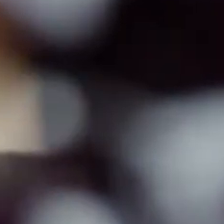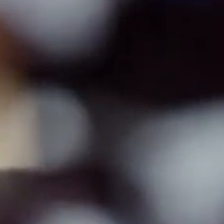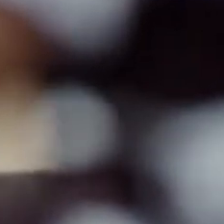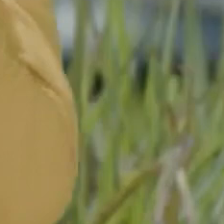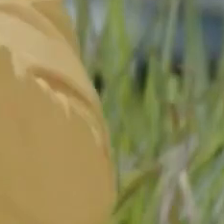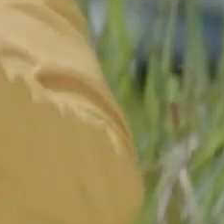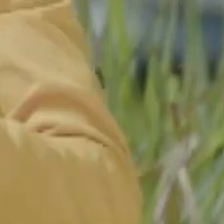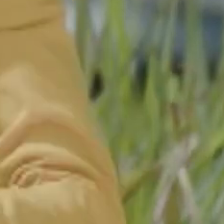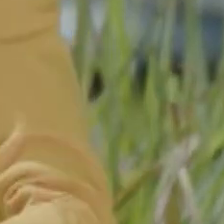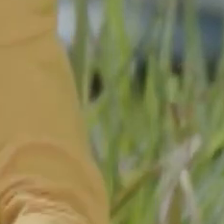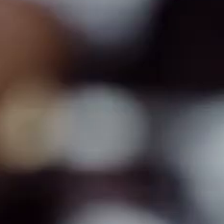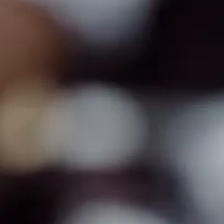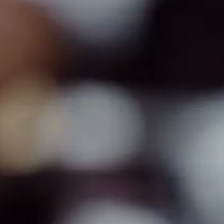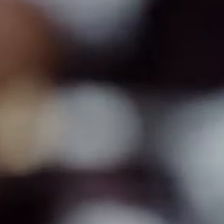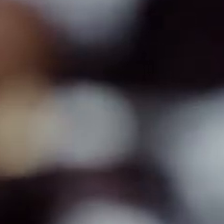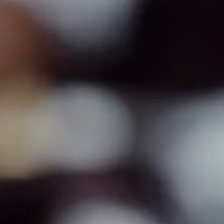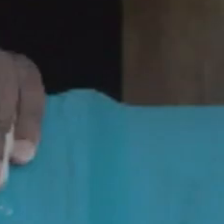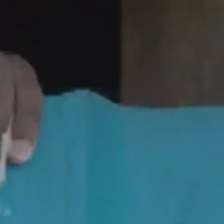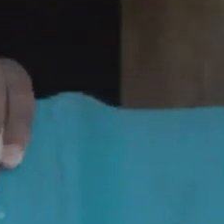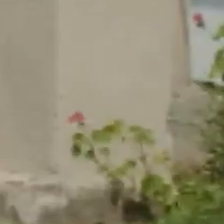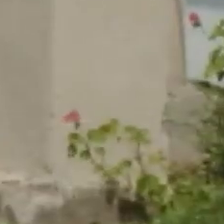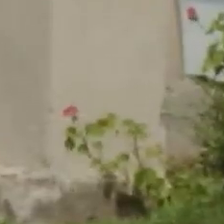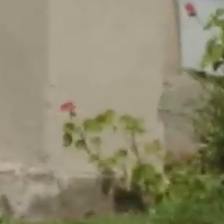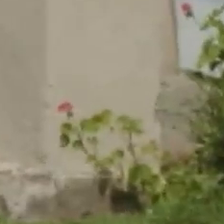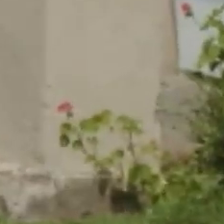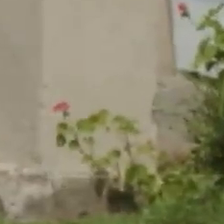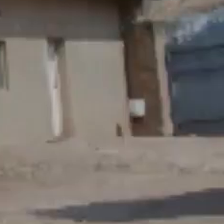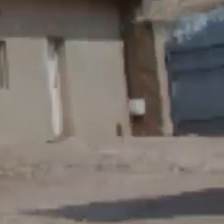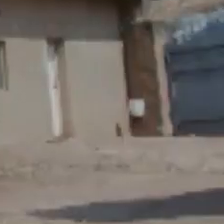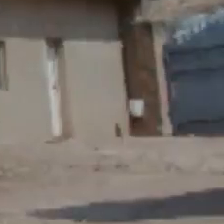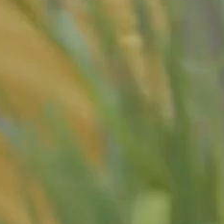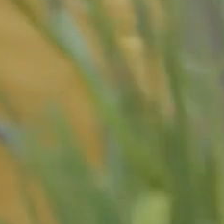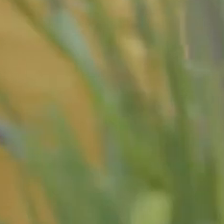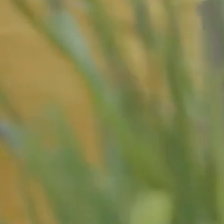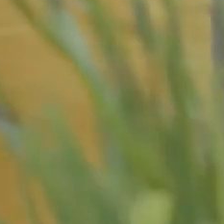Uri guseka iki mwebwe? Wasanga nta nibyo muzi.